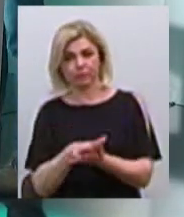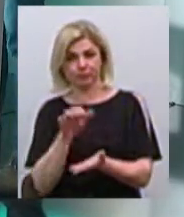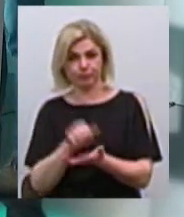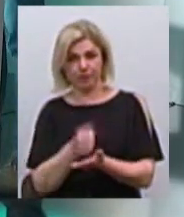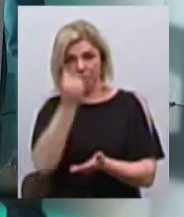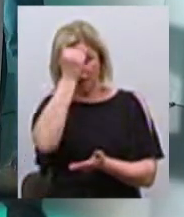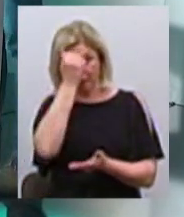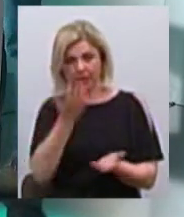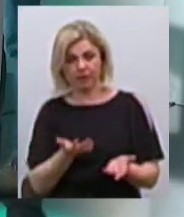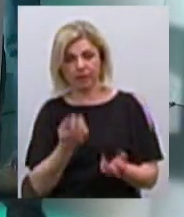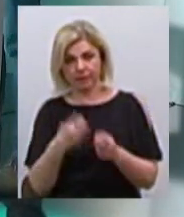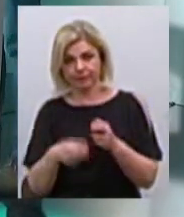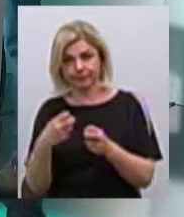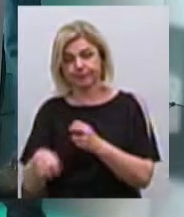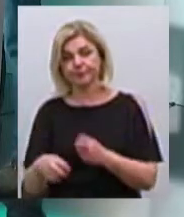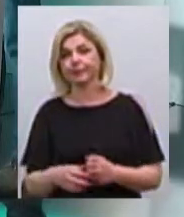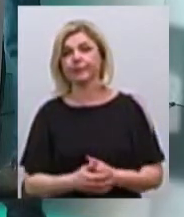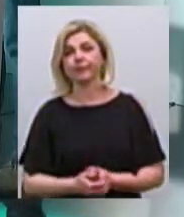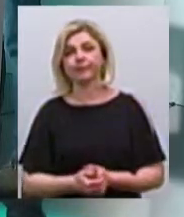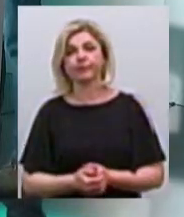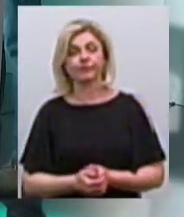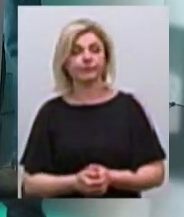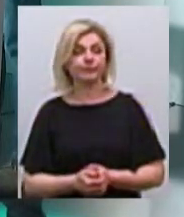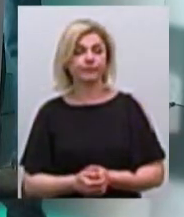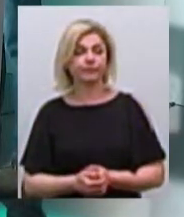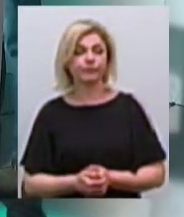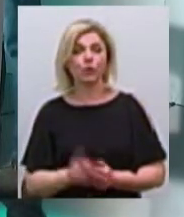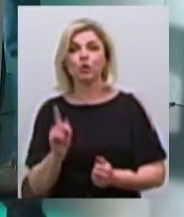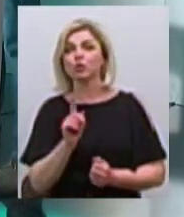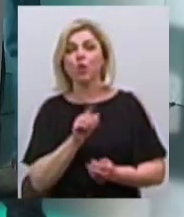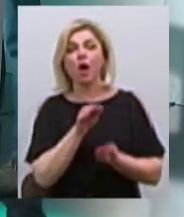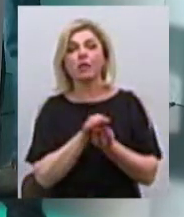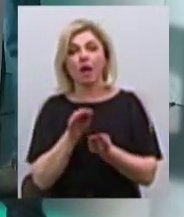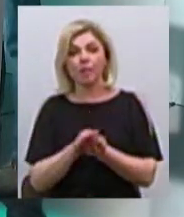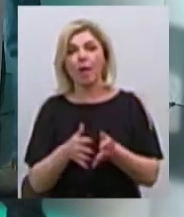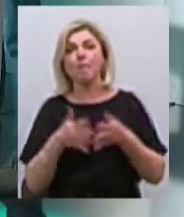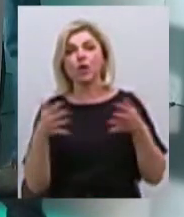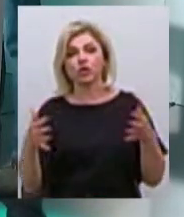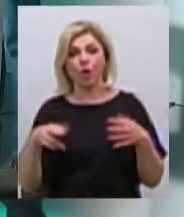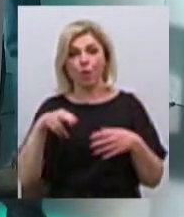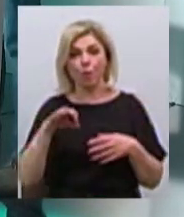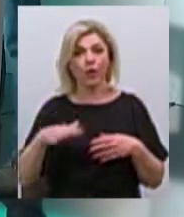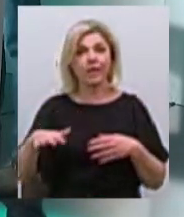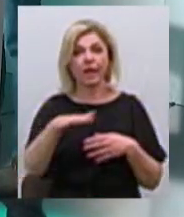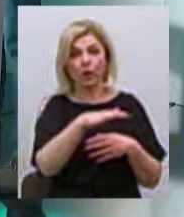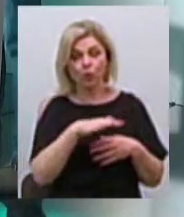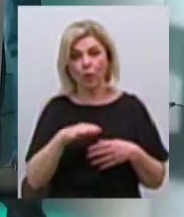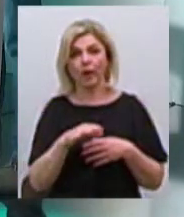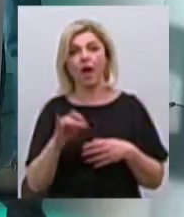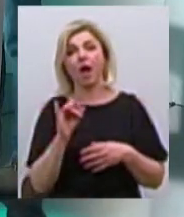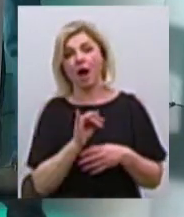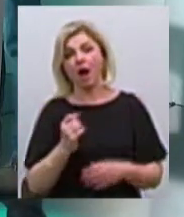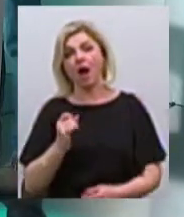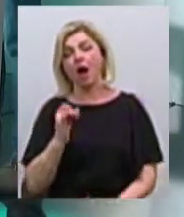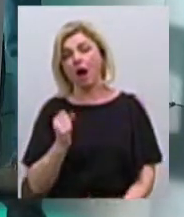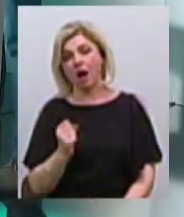Ну, из-за того, что кладбища большие по территории, а охраны,